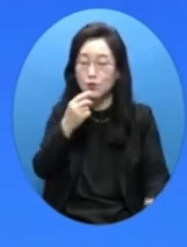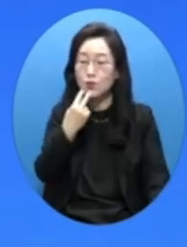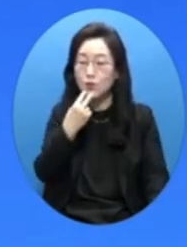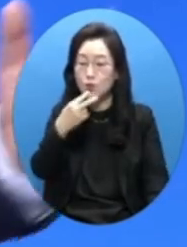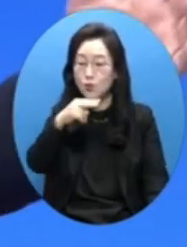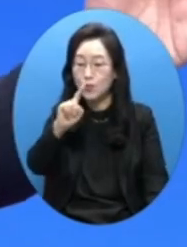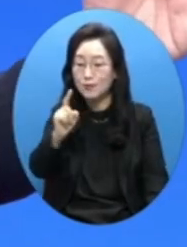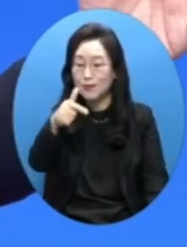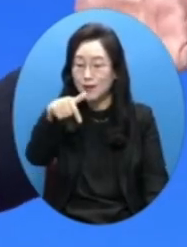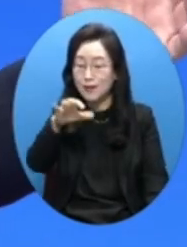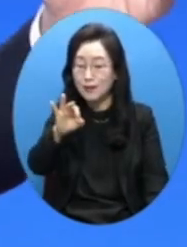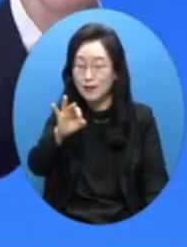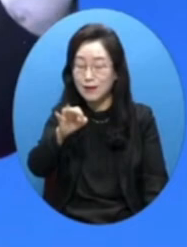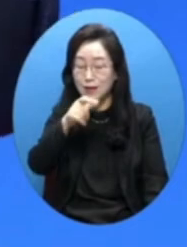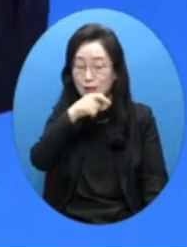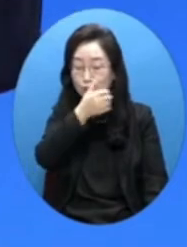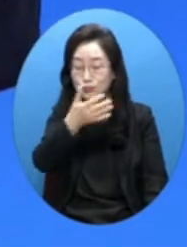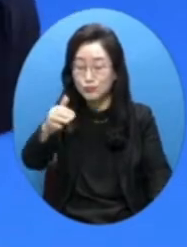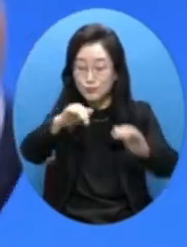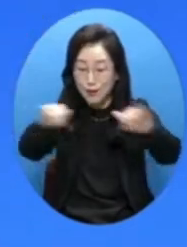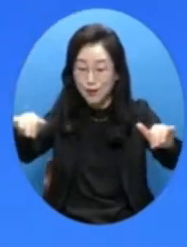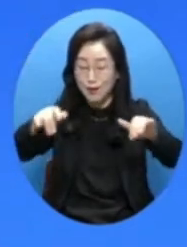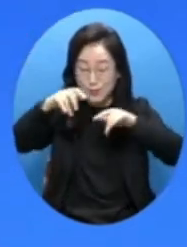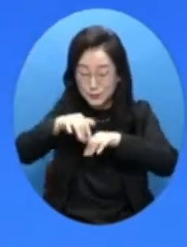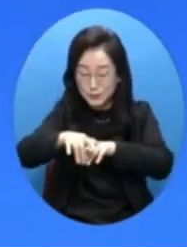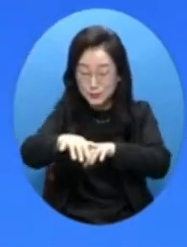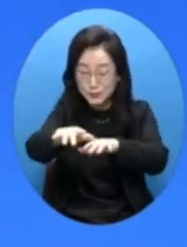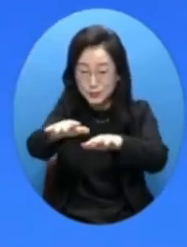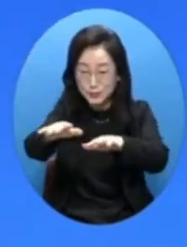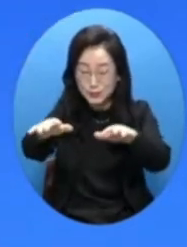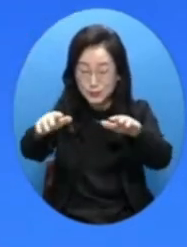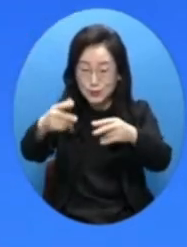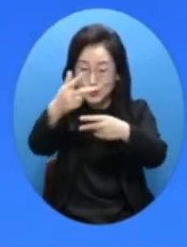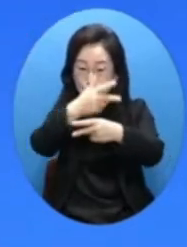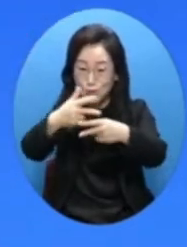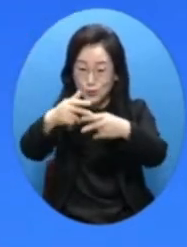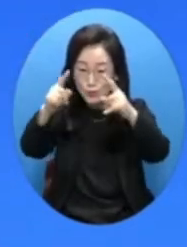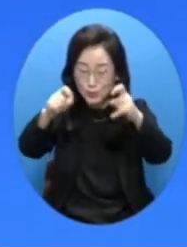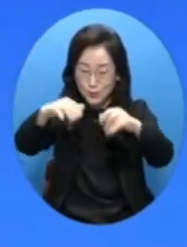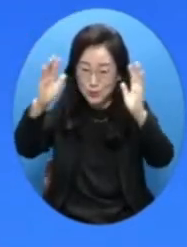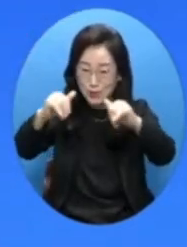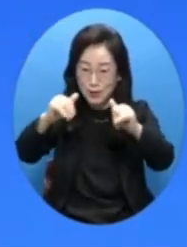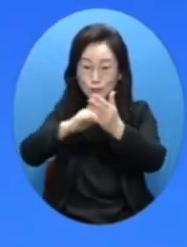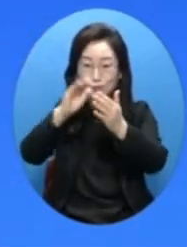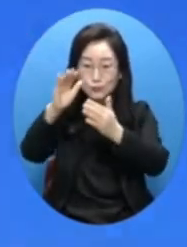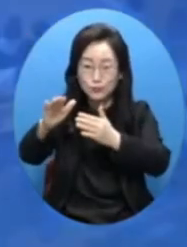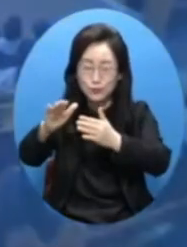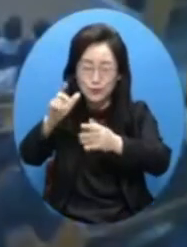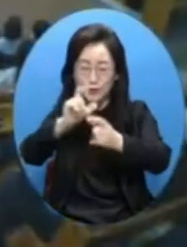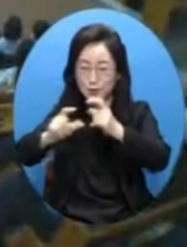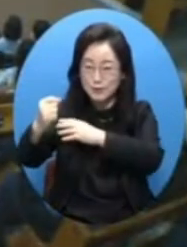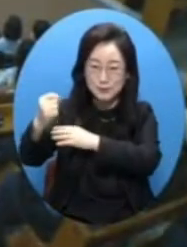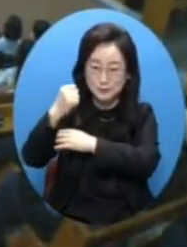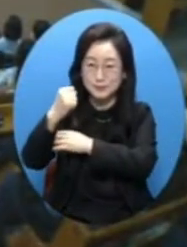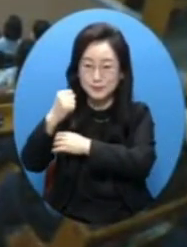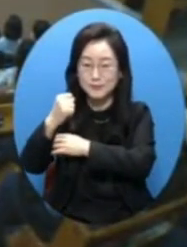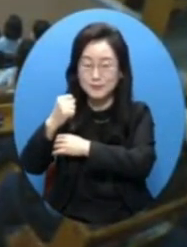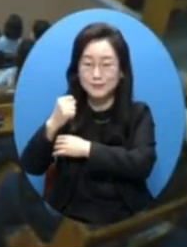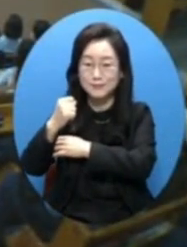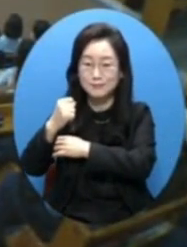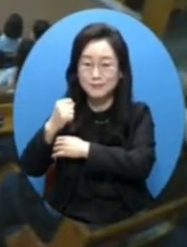그 거대한 여력을 무너뜨리고 난 다음 여세를 몰아서